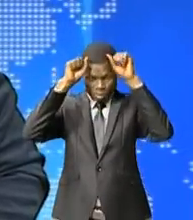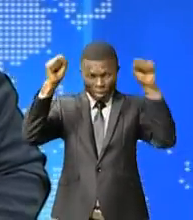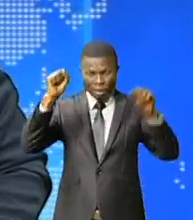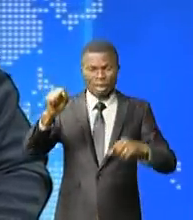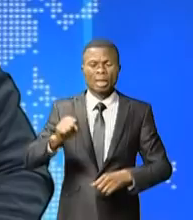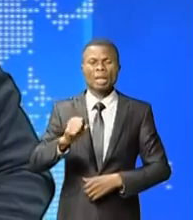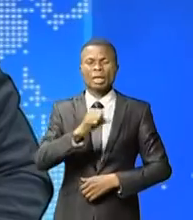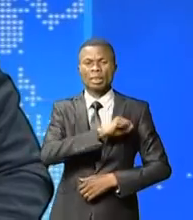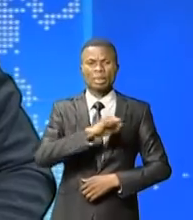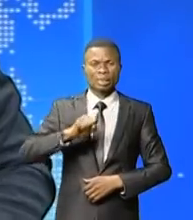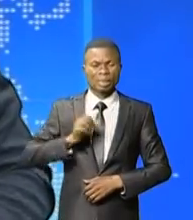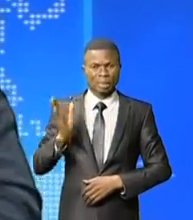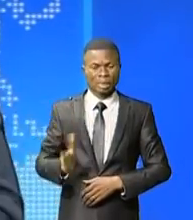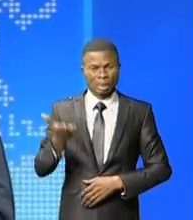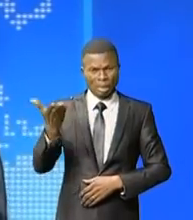du Parlement,